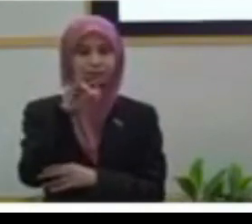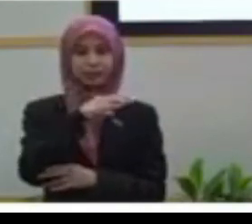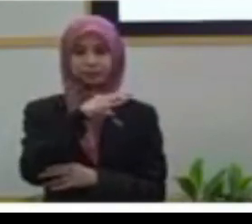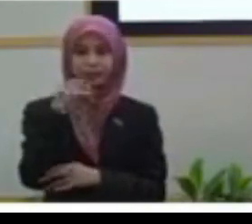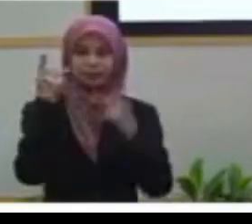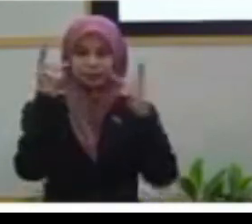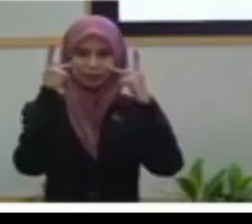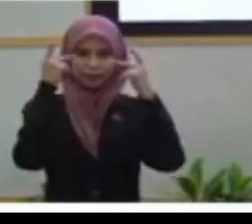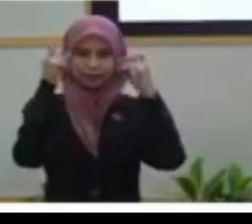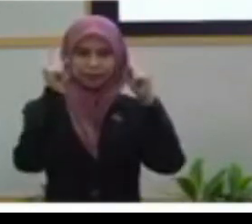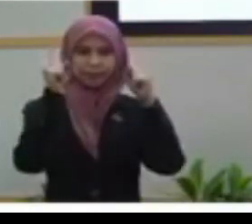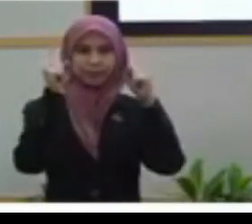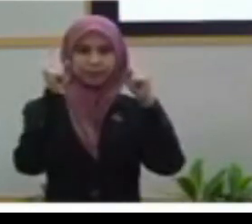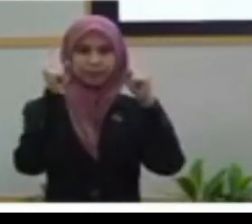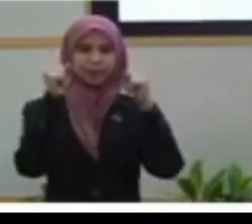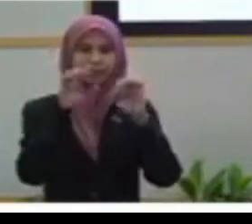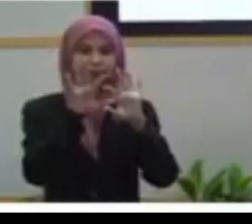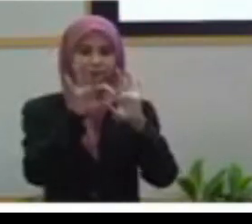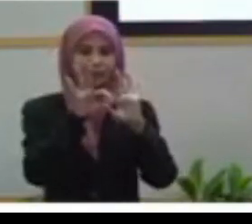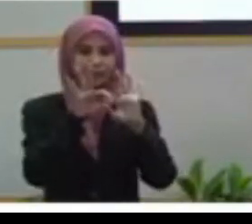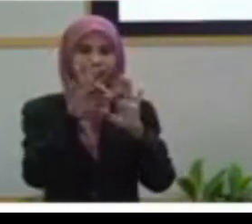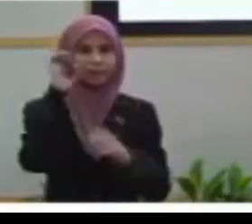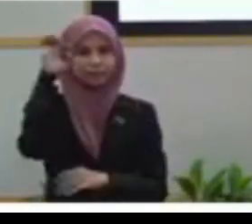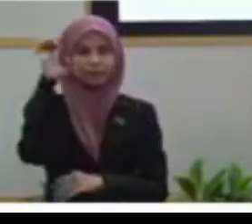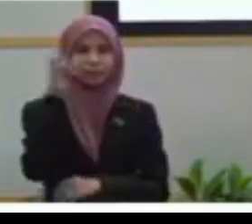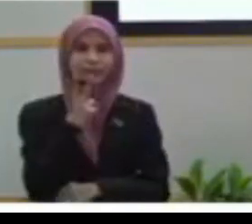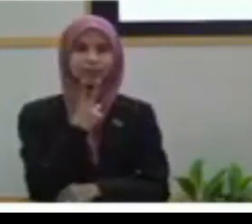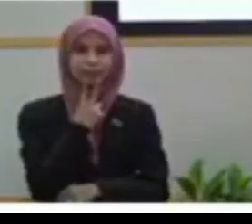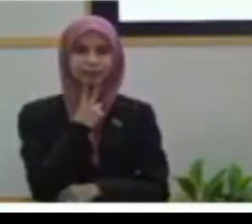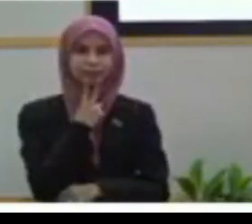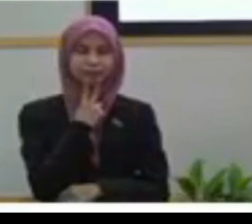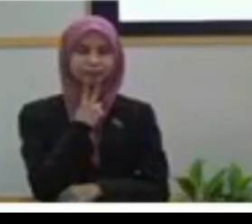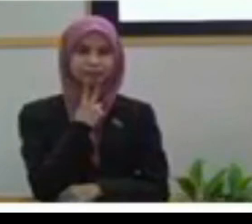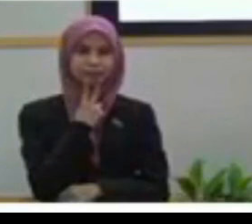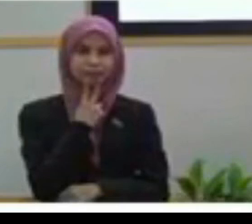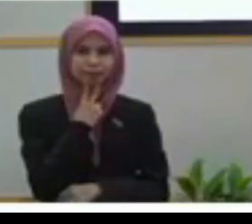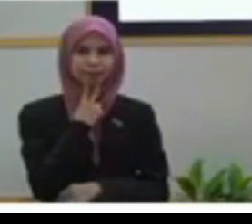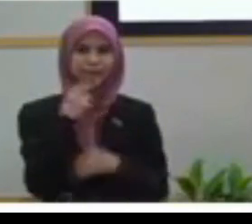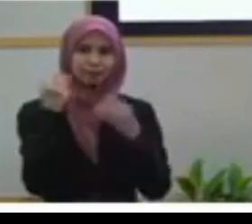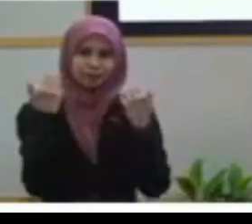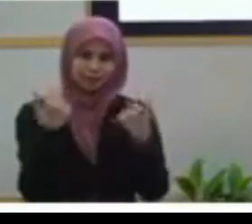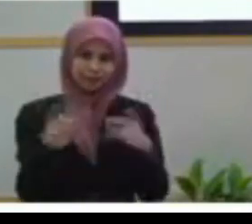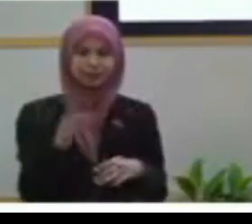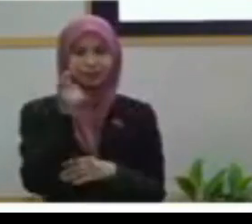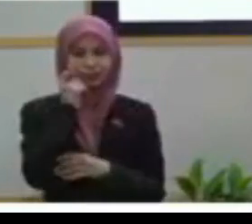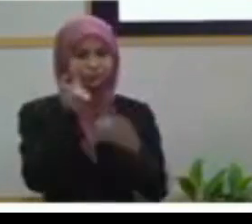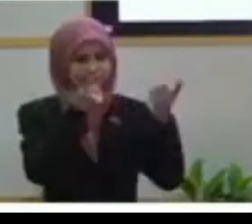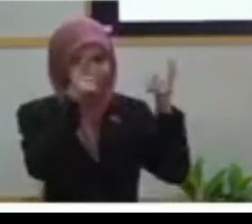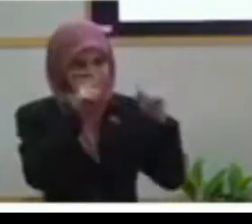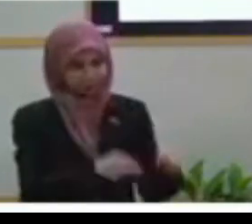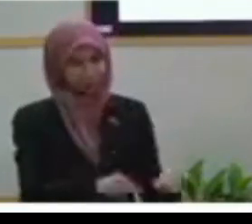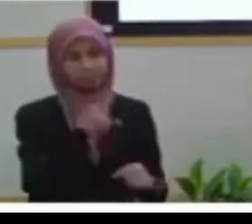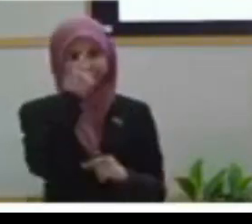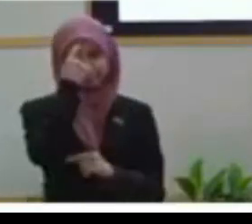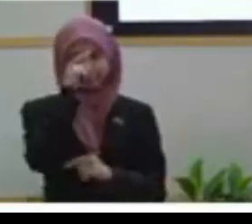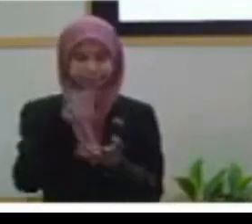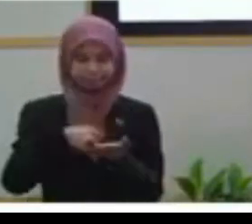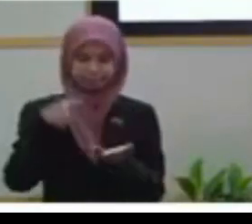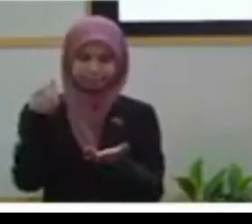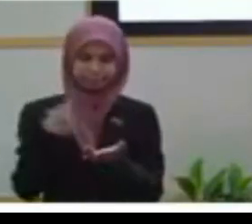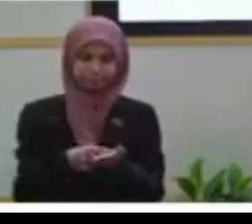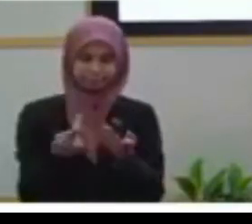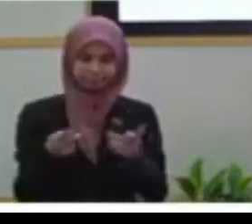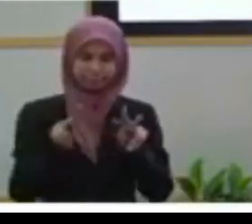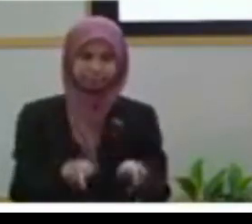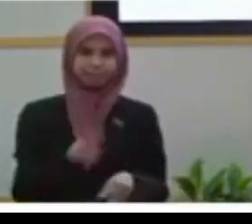pengurusi Persatuan Diorang Pekak Pulau Pinang iaitu Encik Siddiq bin Saul Hamid yang telah sudi hadir bagi menyempurnakan MOU bersama pada